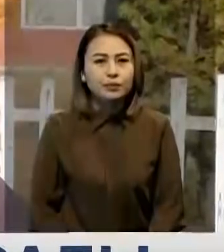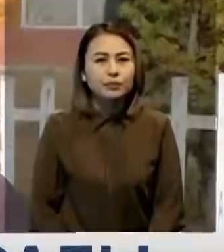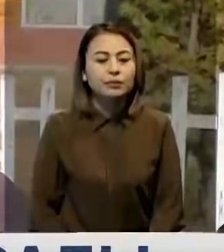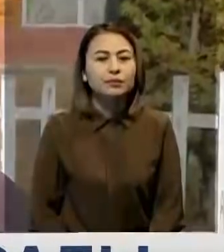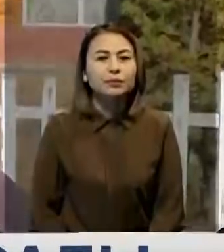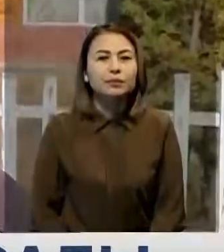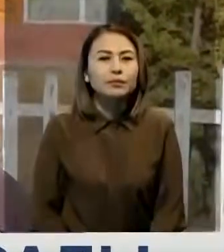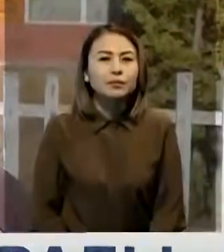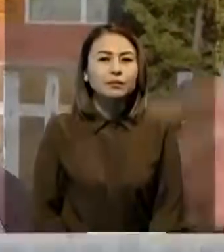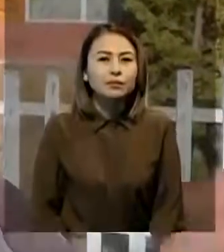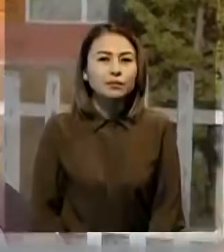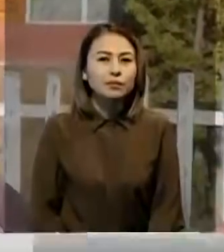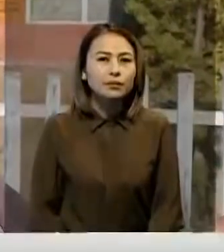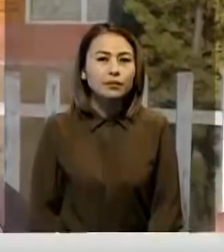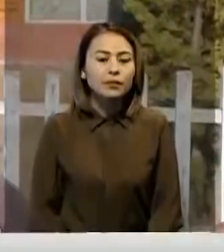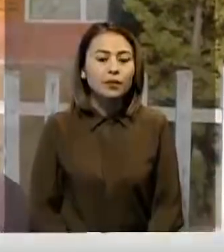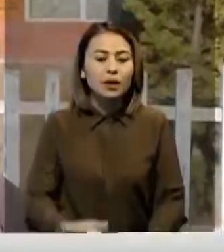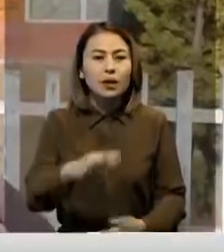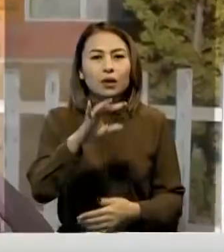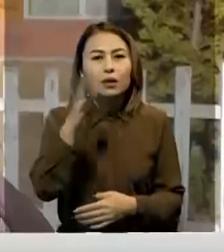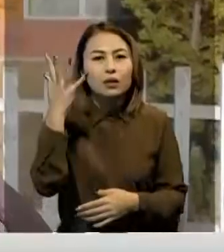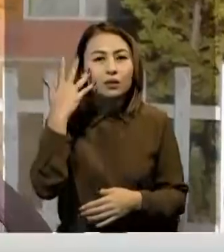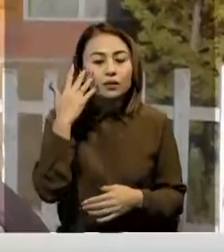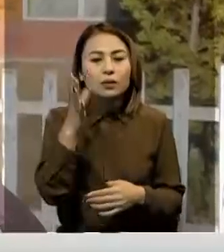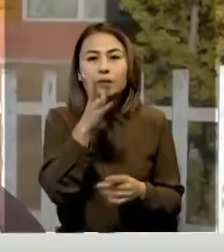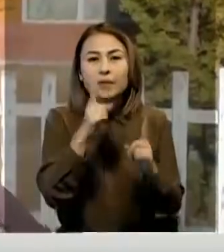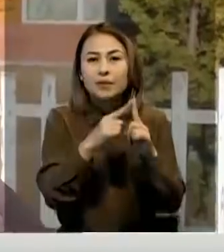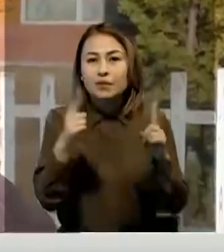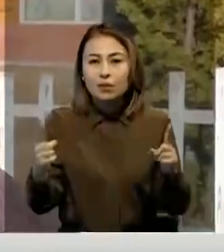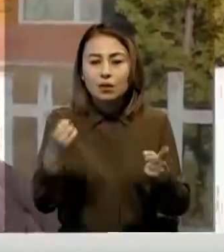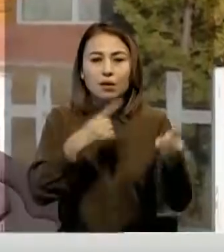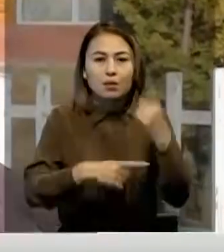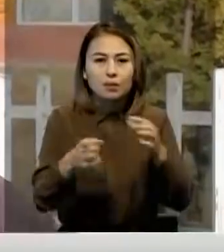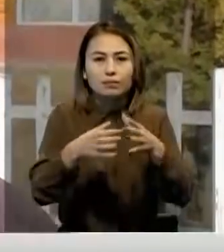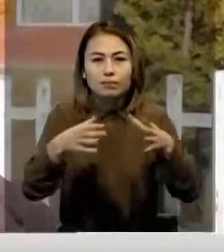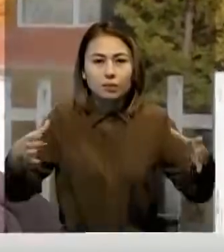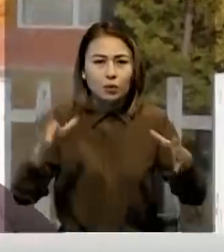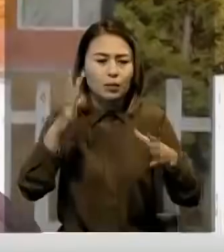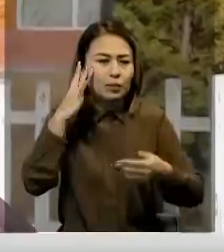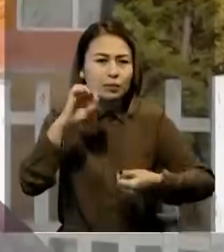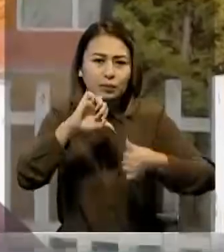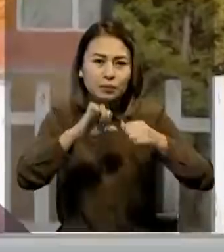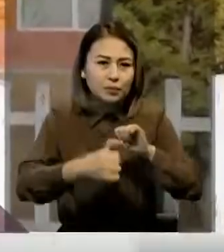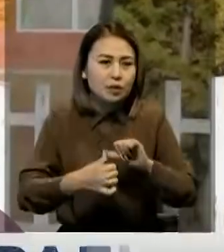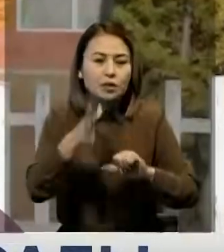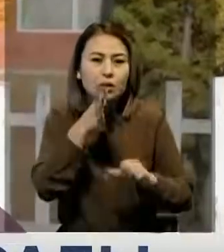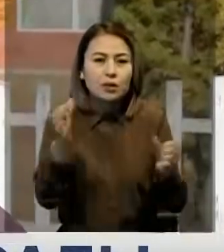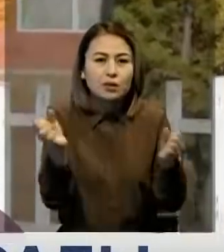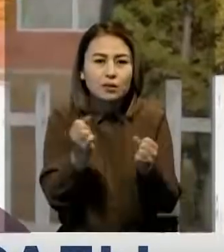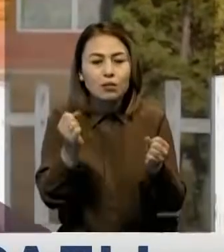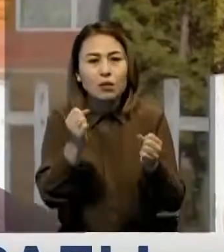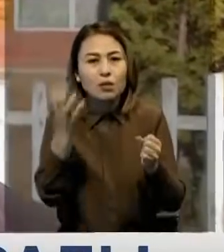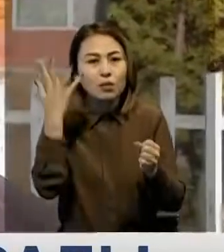қайратшы, бұл сезонның уағында. Маусым келгенде көлдегі су деңгейі қайтадан қалпына келеді. Әргес солай. Су жағалаудан алшақтап